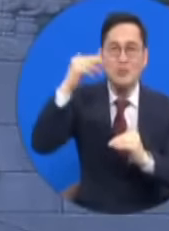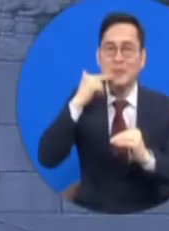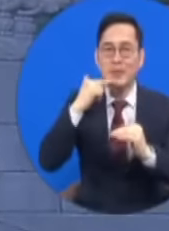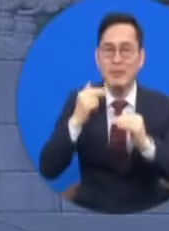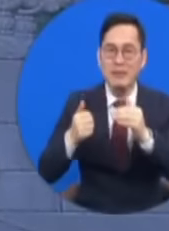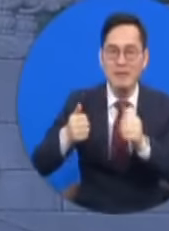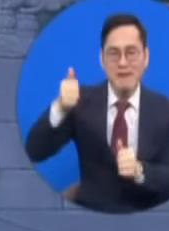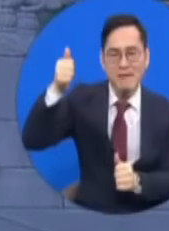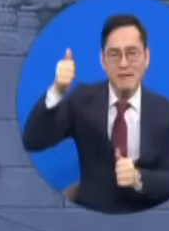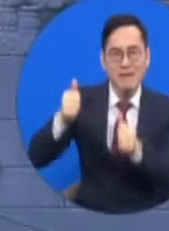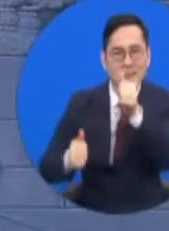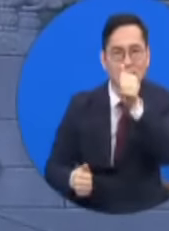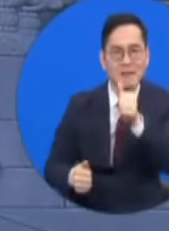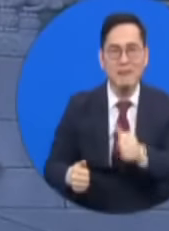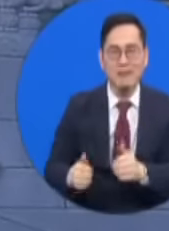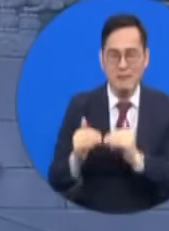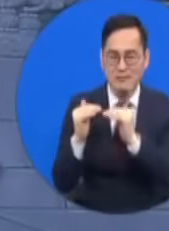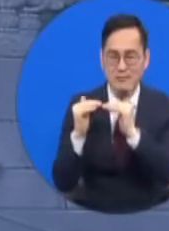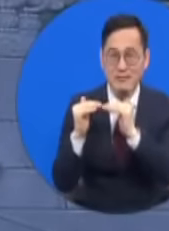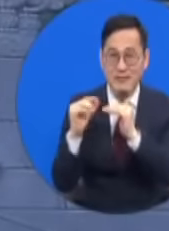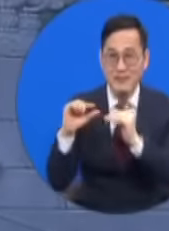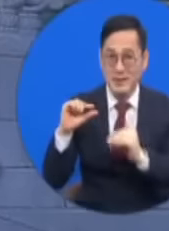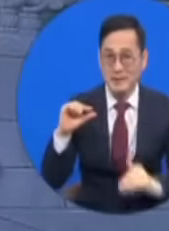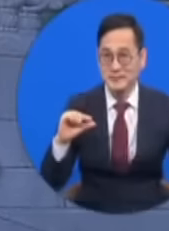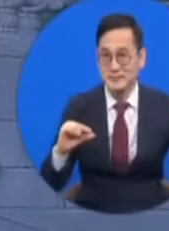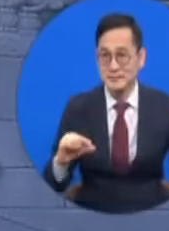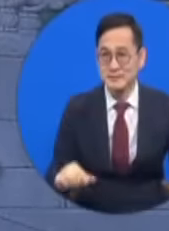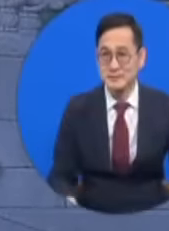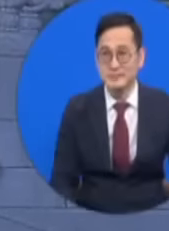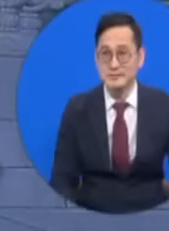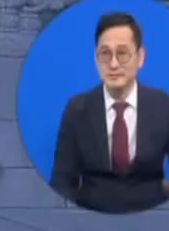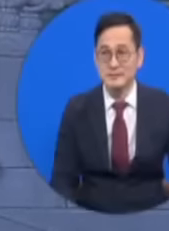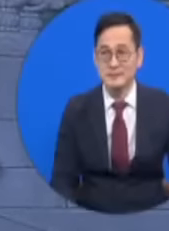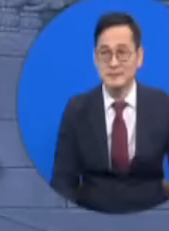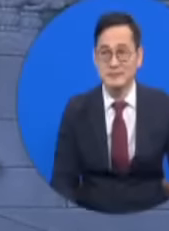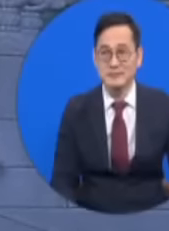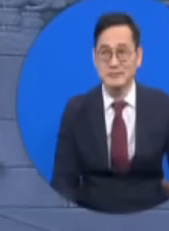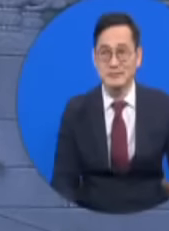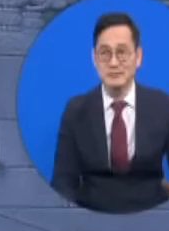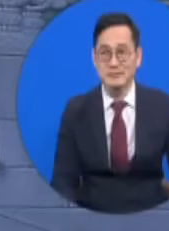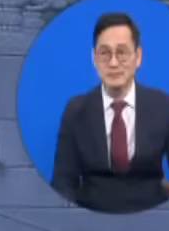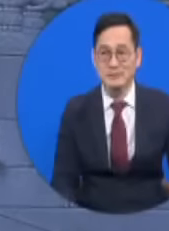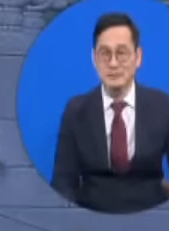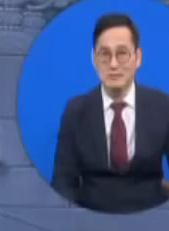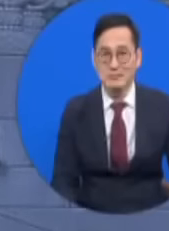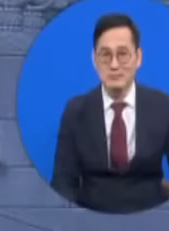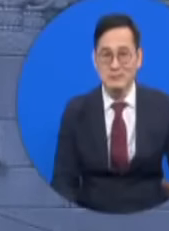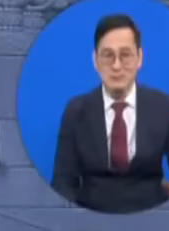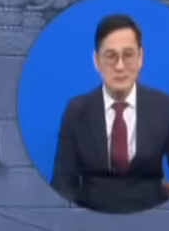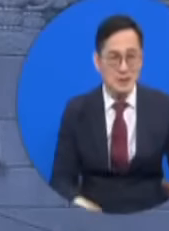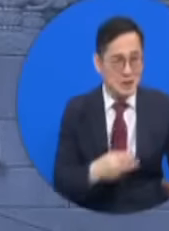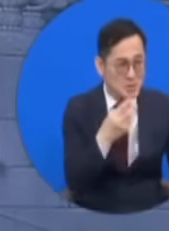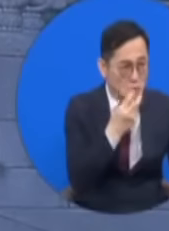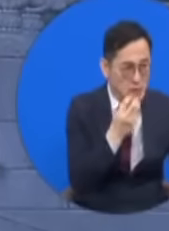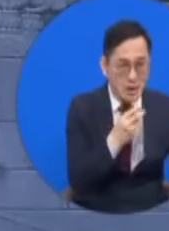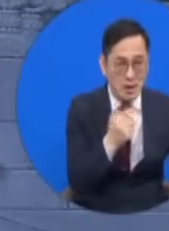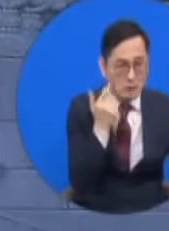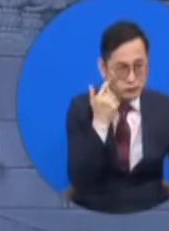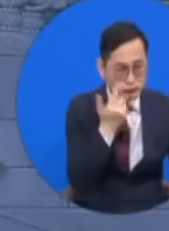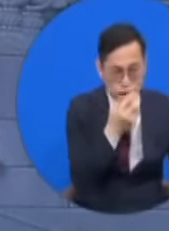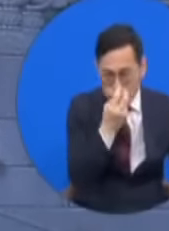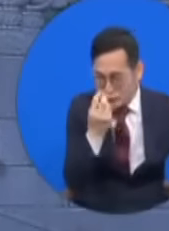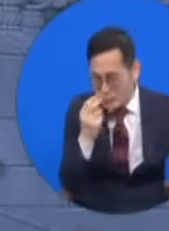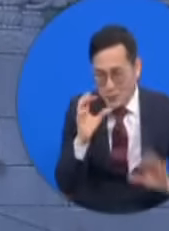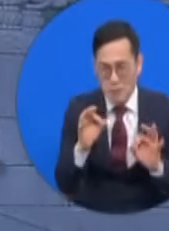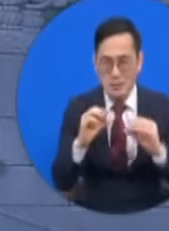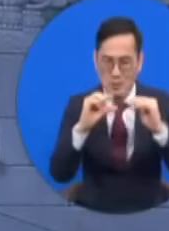그런데 이런 것의 공통점은 여론조사를 거듭할수록 복수의 여론조사에서도 오차범위 내로 나온다라는 것. 네. 그러면 이것이 하나의 어떤